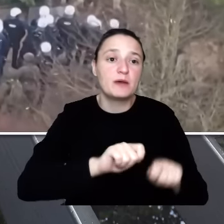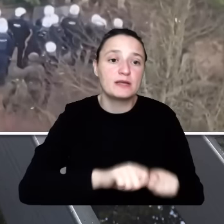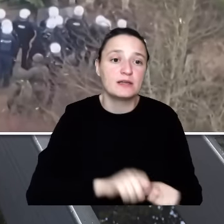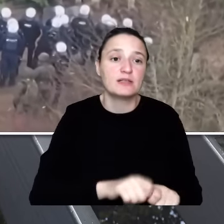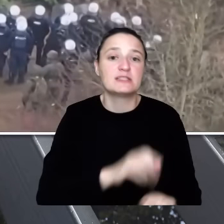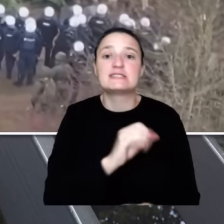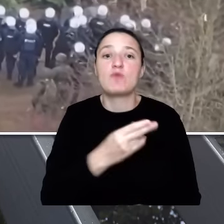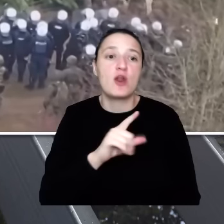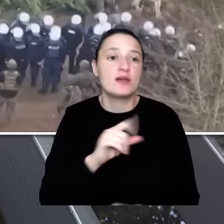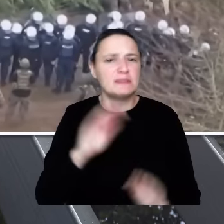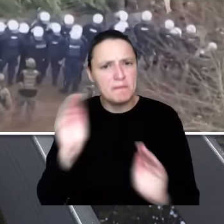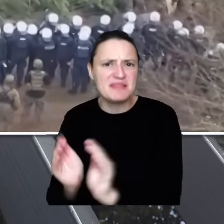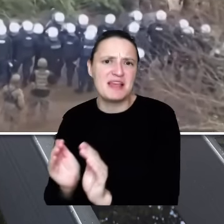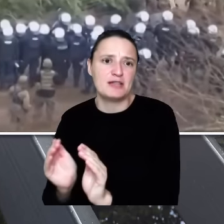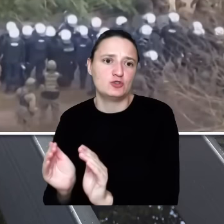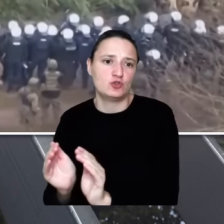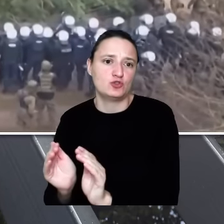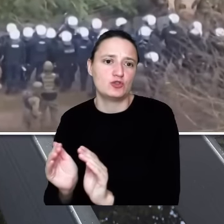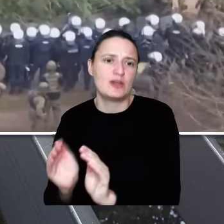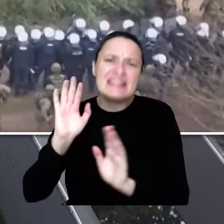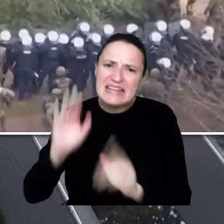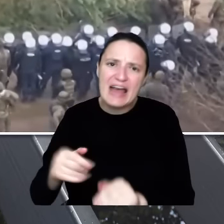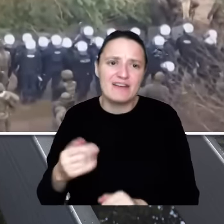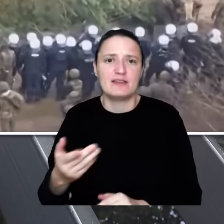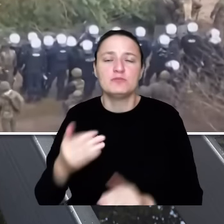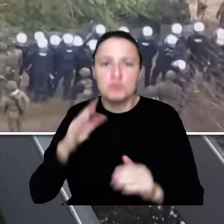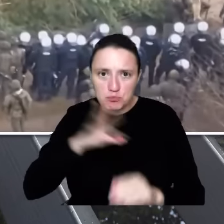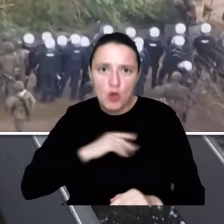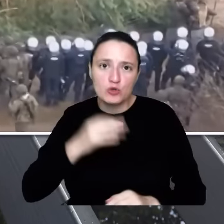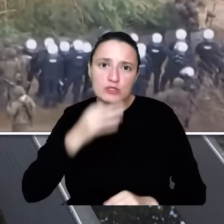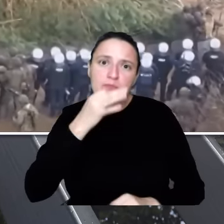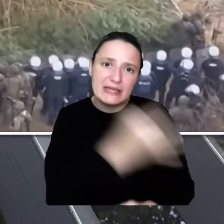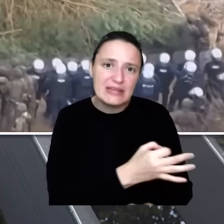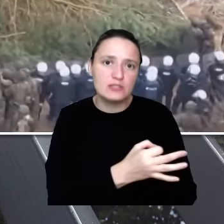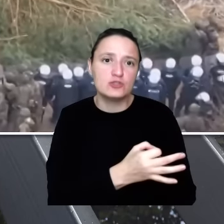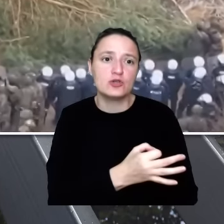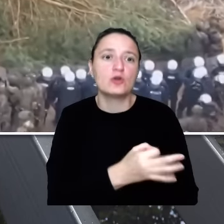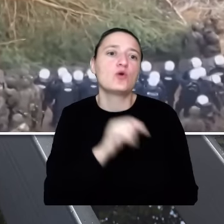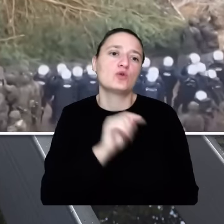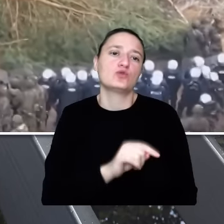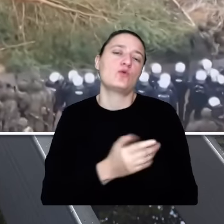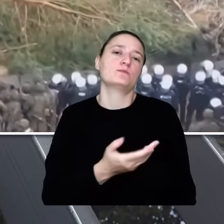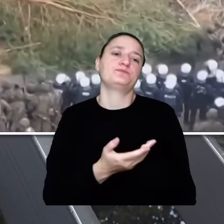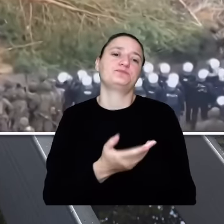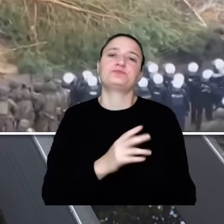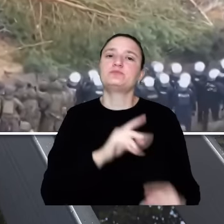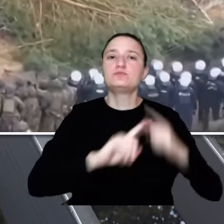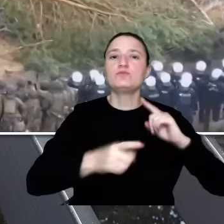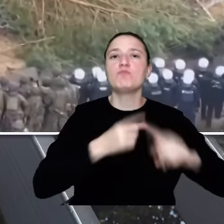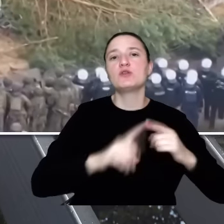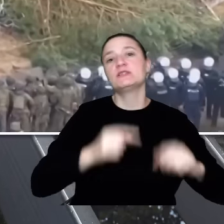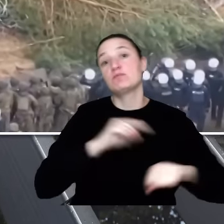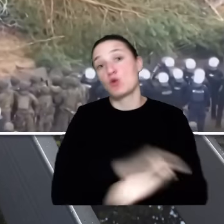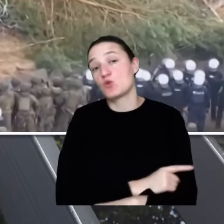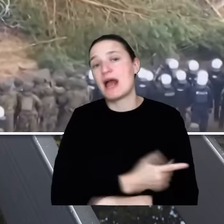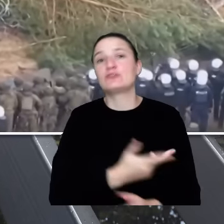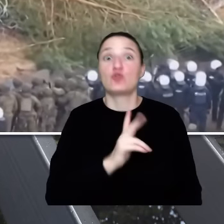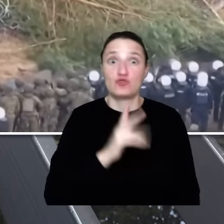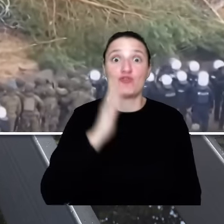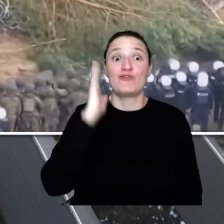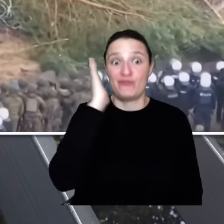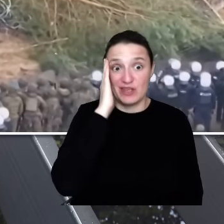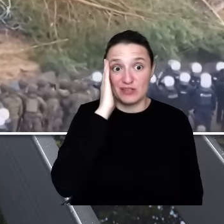mniejszości, a nawet jeżeli udawało się im zadać pytanie, to polityk czy prokurator, który wiedział,